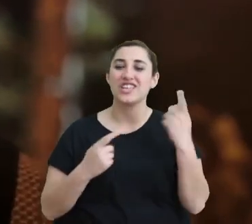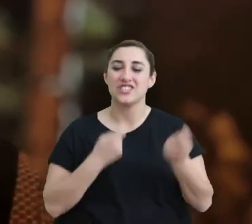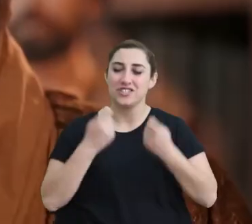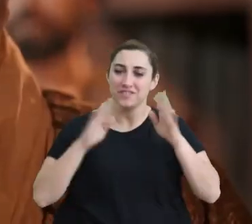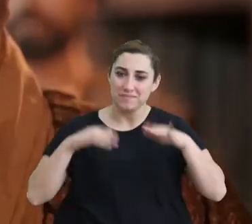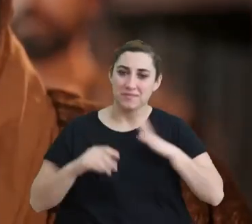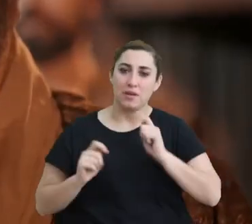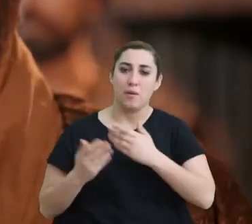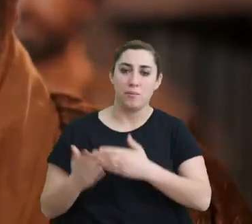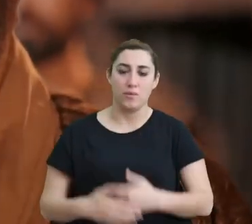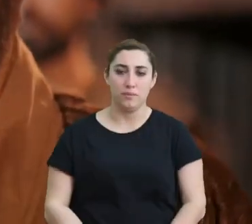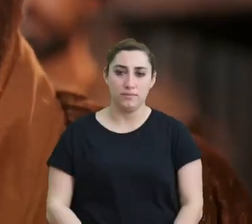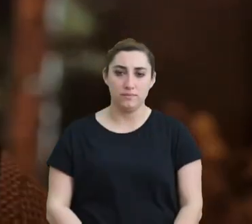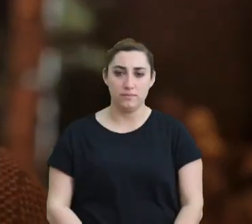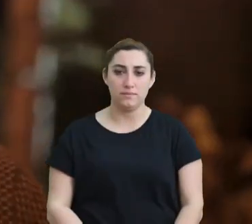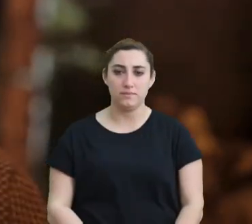zikirdedir.